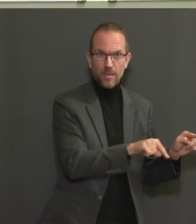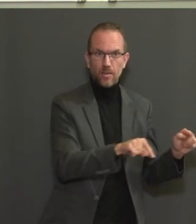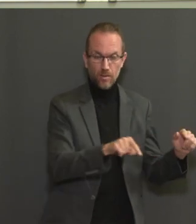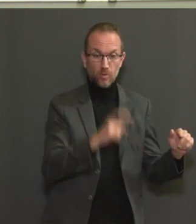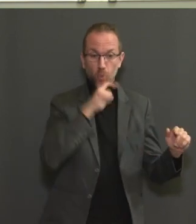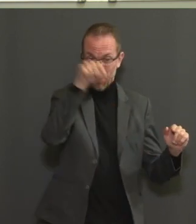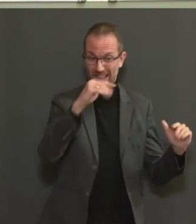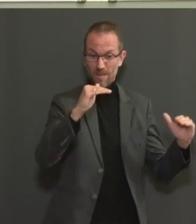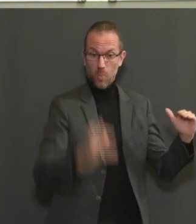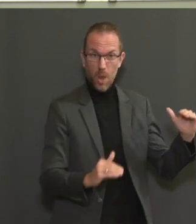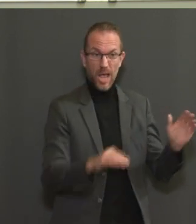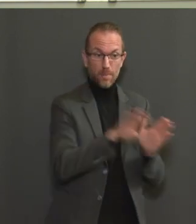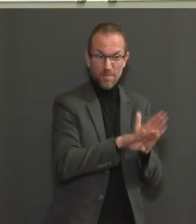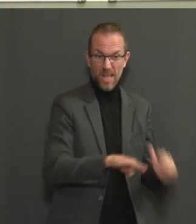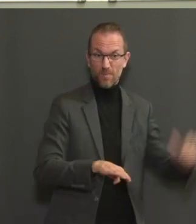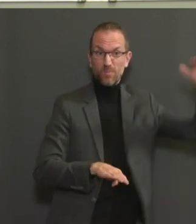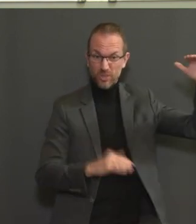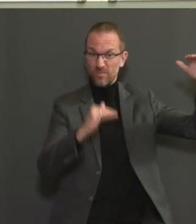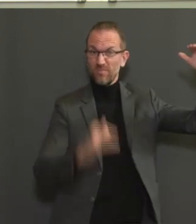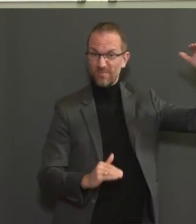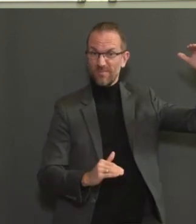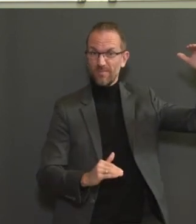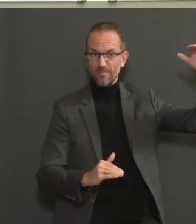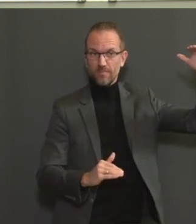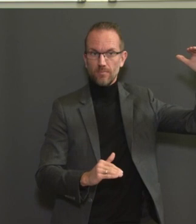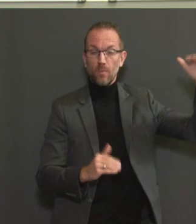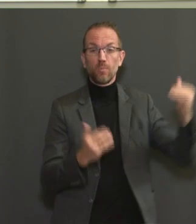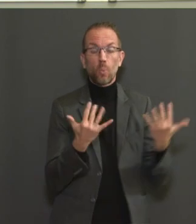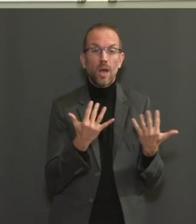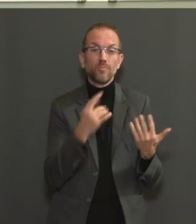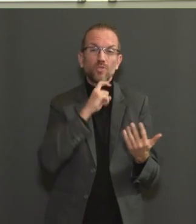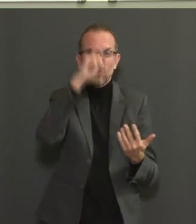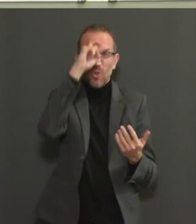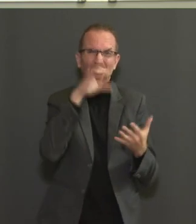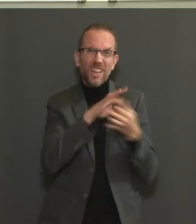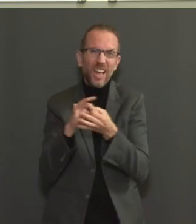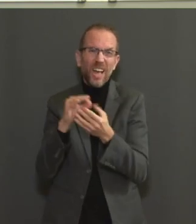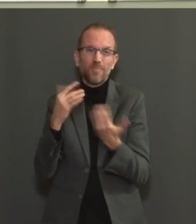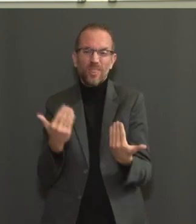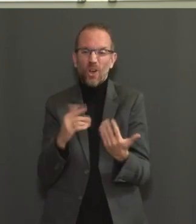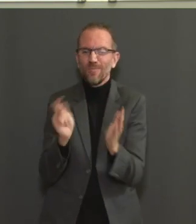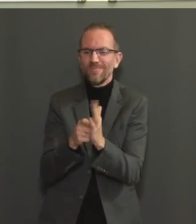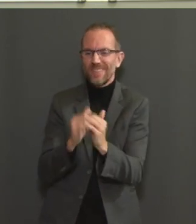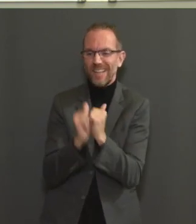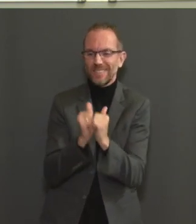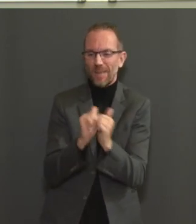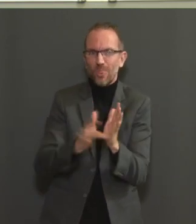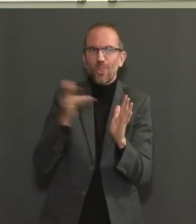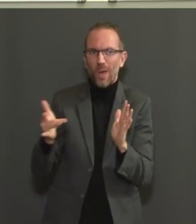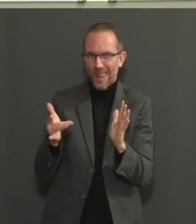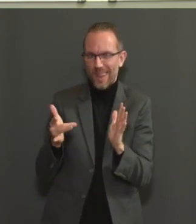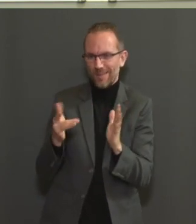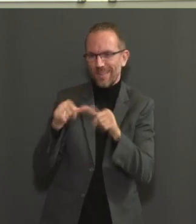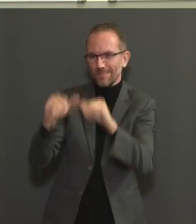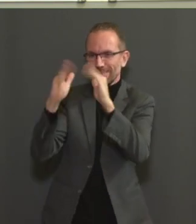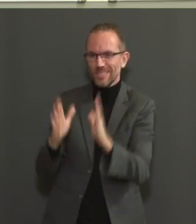d'une part à un enseignement à distance important, partiel, et au fait que les examens de Noël